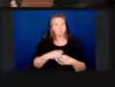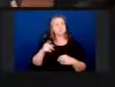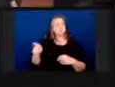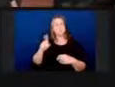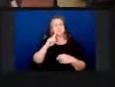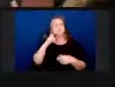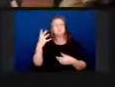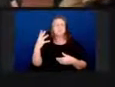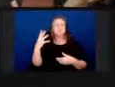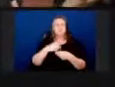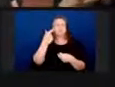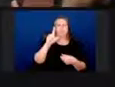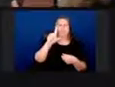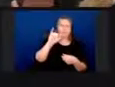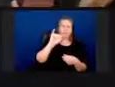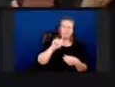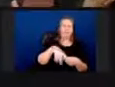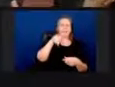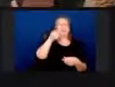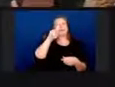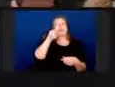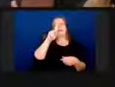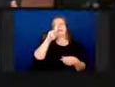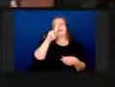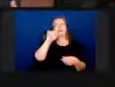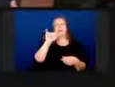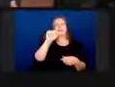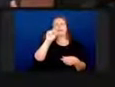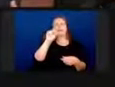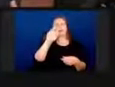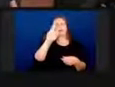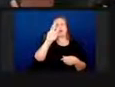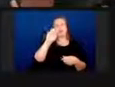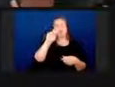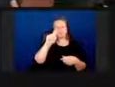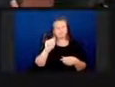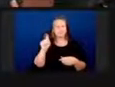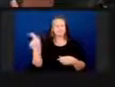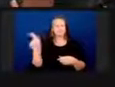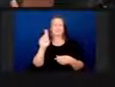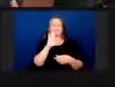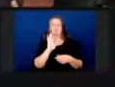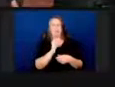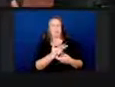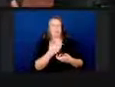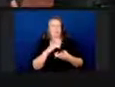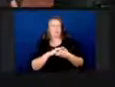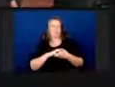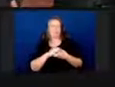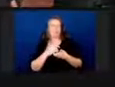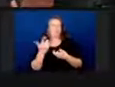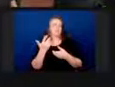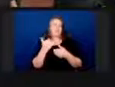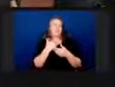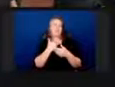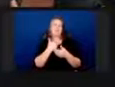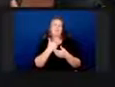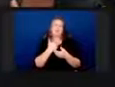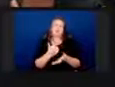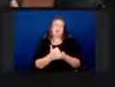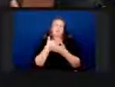خلال التزامنا مع شركائنا وأيضا كنتاكي ووركس في يوليو، وكل هذه